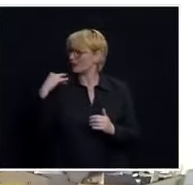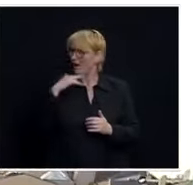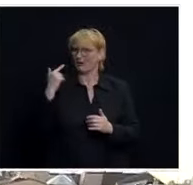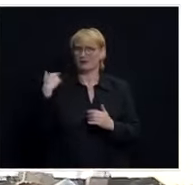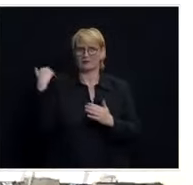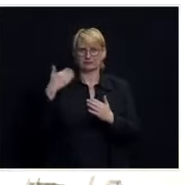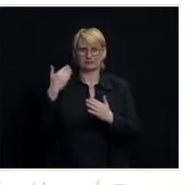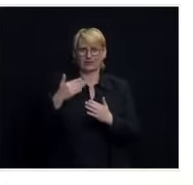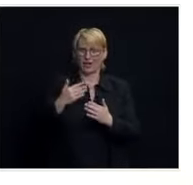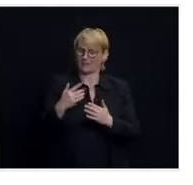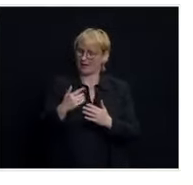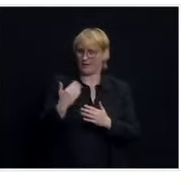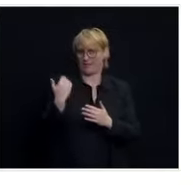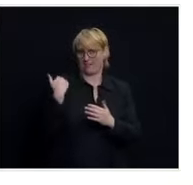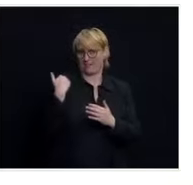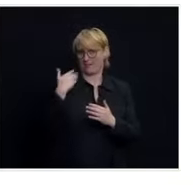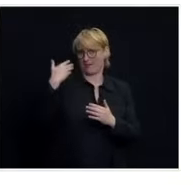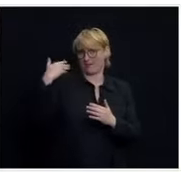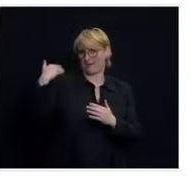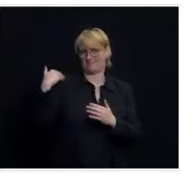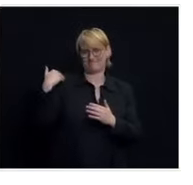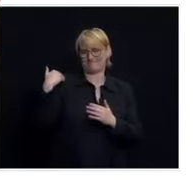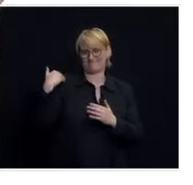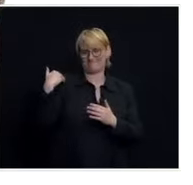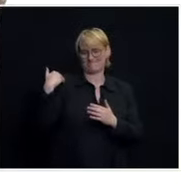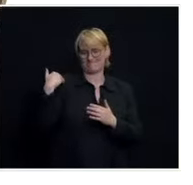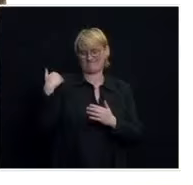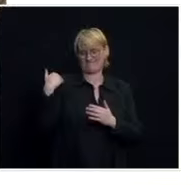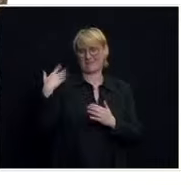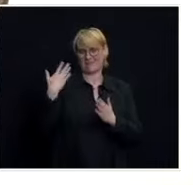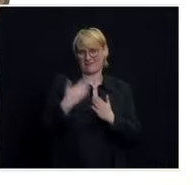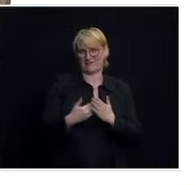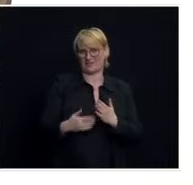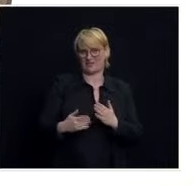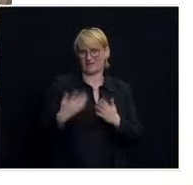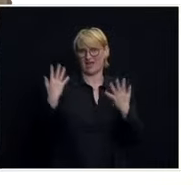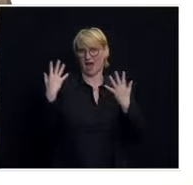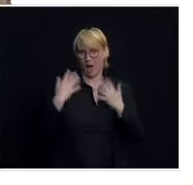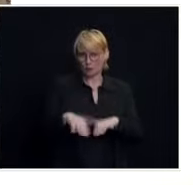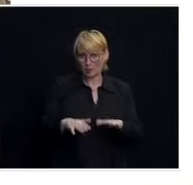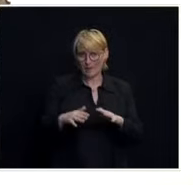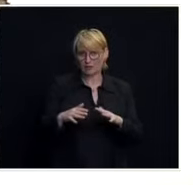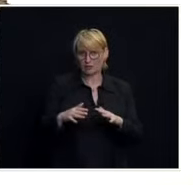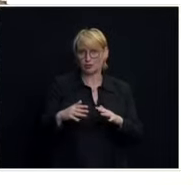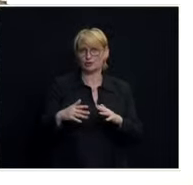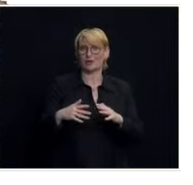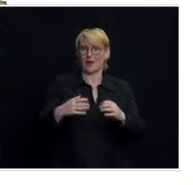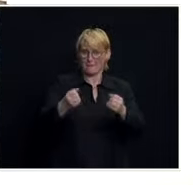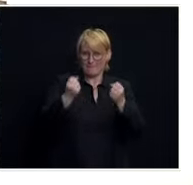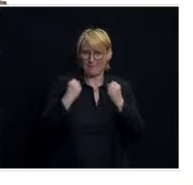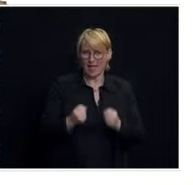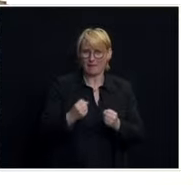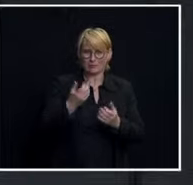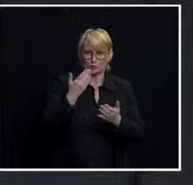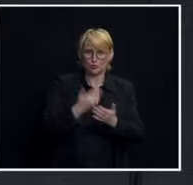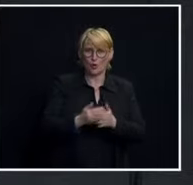aber die letzten Jahre haben bewiesen, dass es hier keineswegs so etwas wie eine automatische Bestandsgarantie